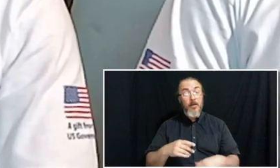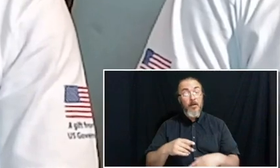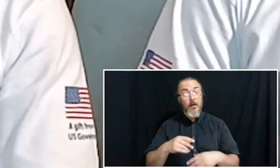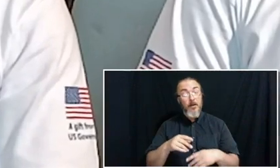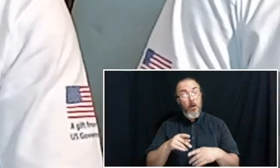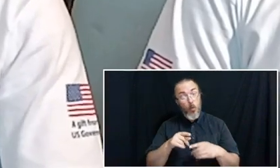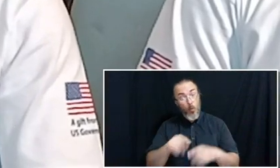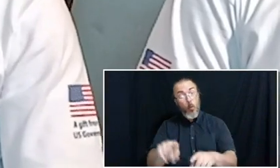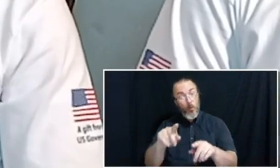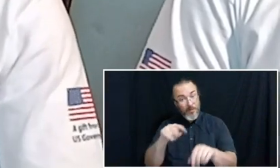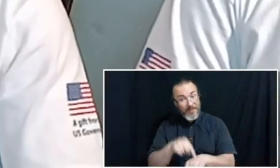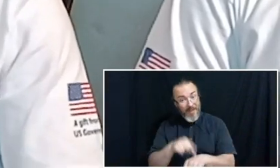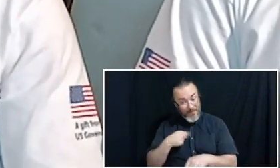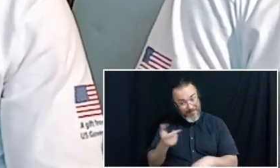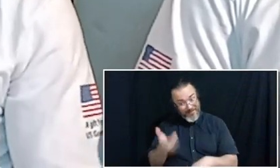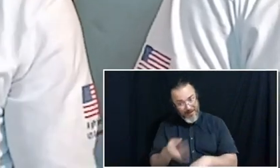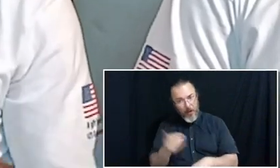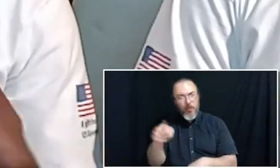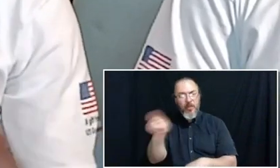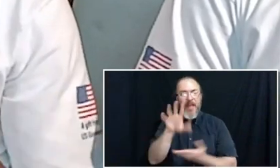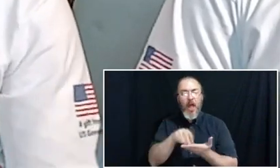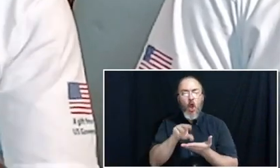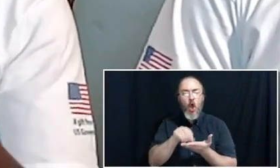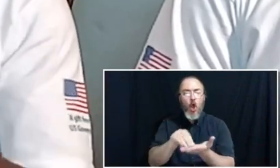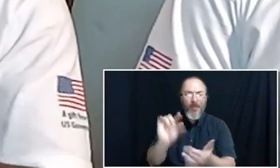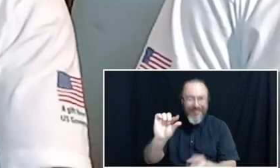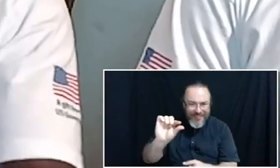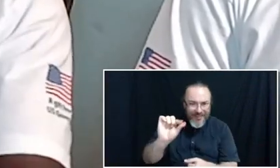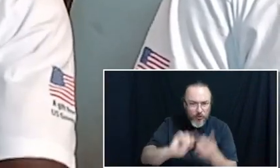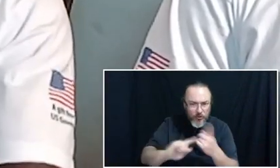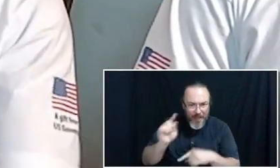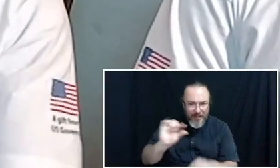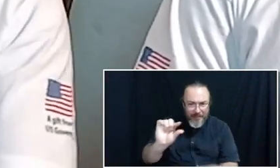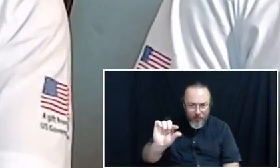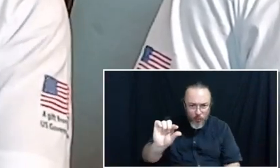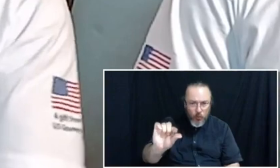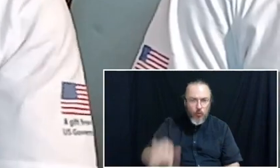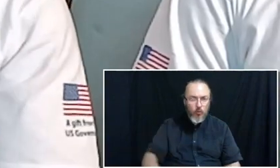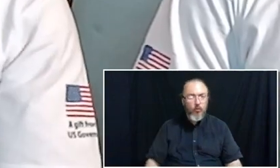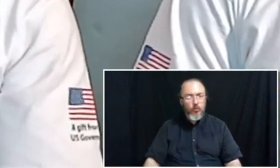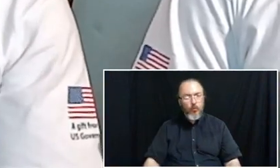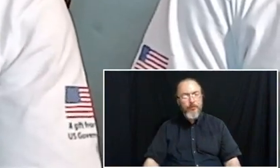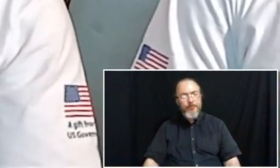les intéressés ont un peu appris la langue des signes.